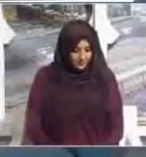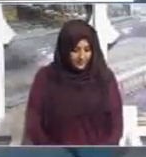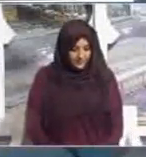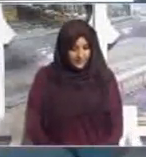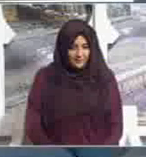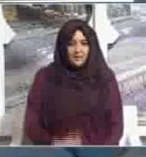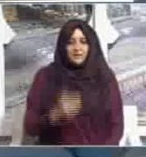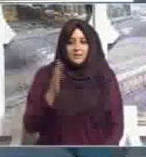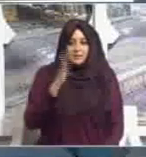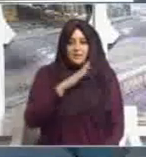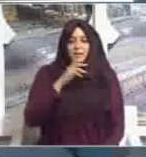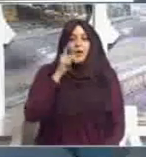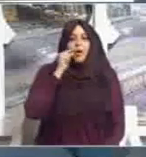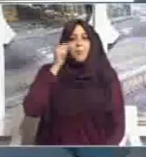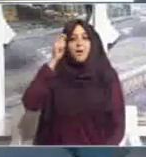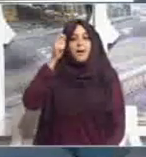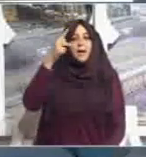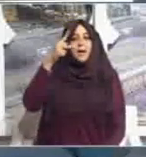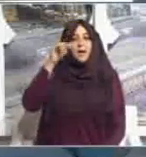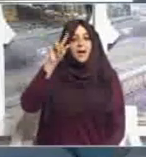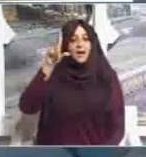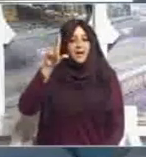اكلي تفضلي تفضل.